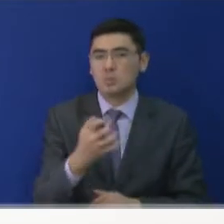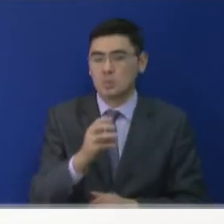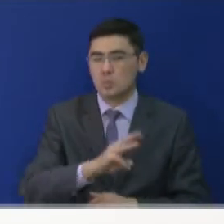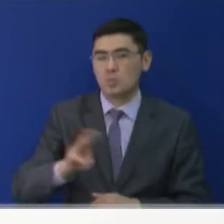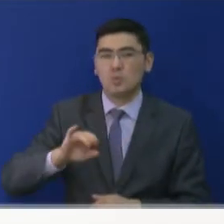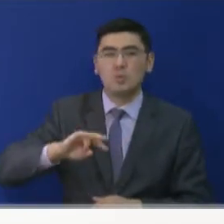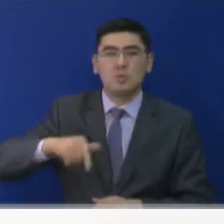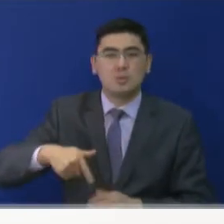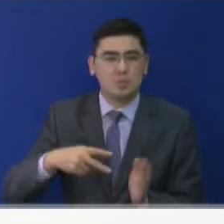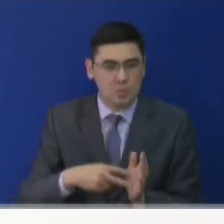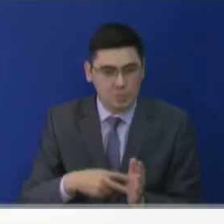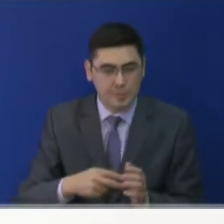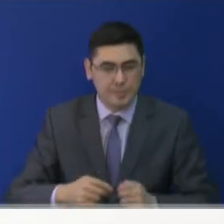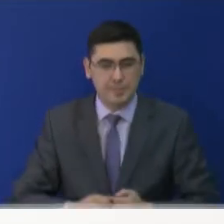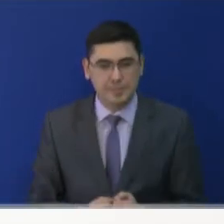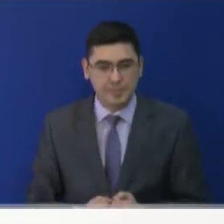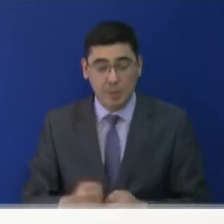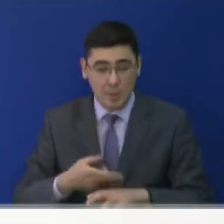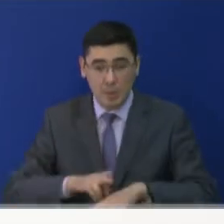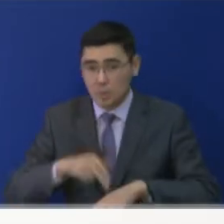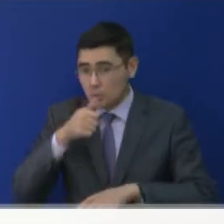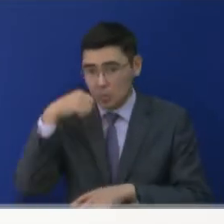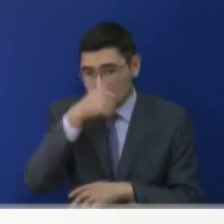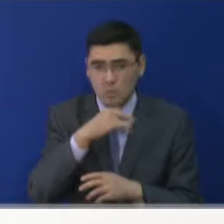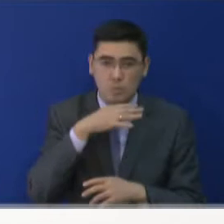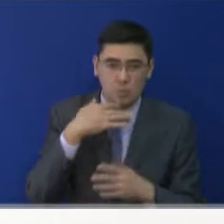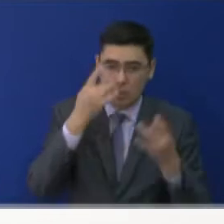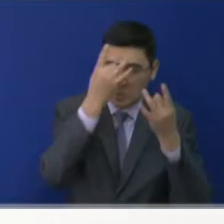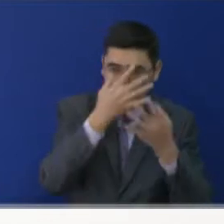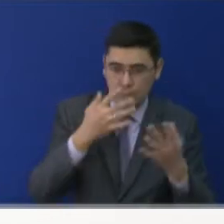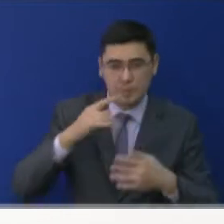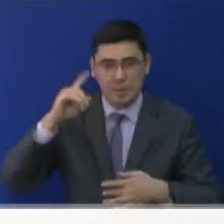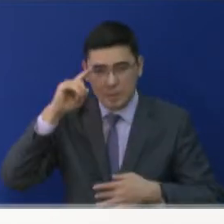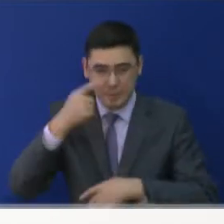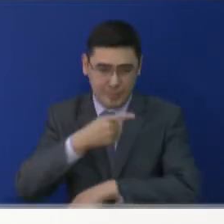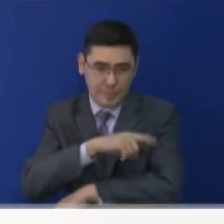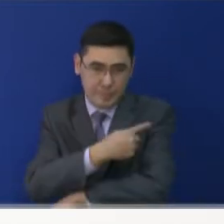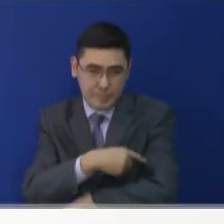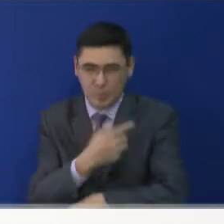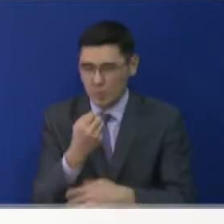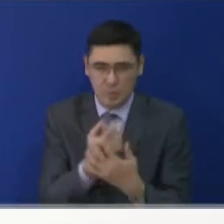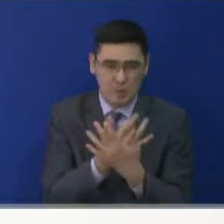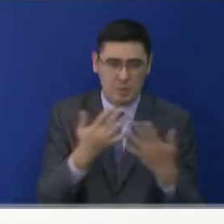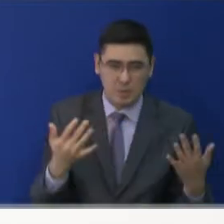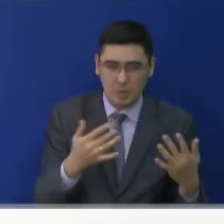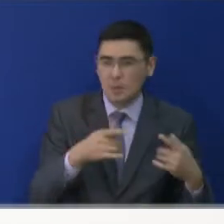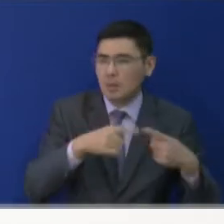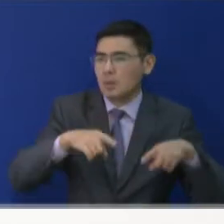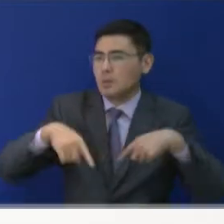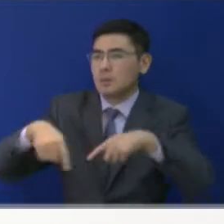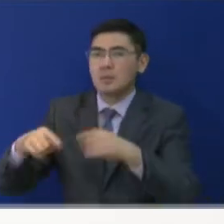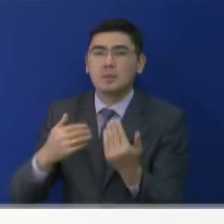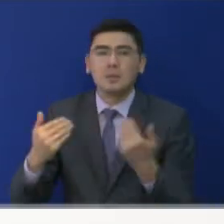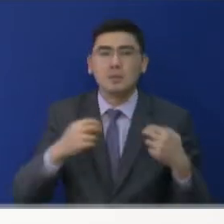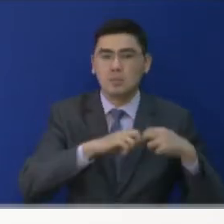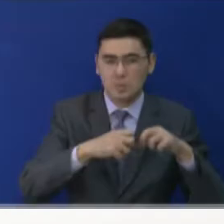Жалпы жұмыспен қамтудың жол картасы аясында биыл көптеген мәдениет, білім беру, медицина нысандарының және өзге де қызмет салаларының негізгі